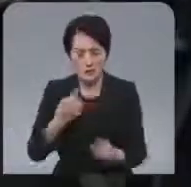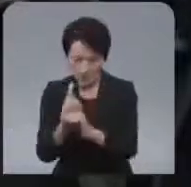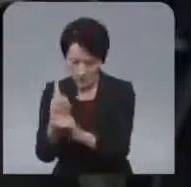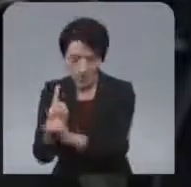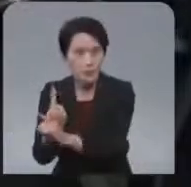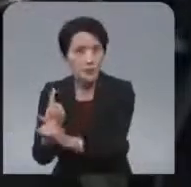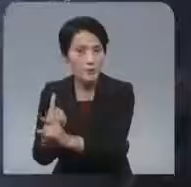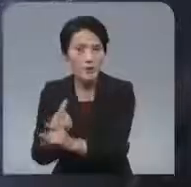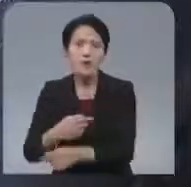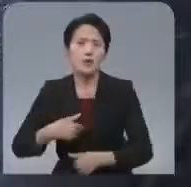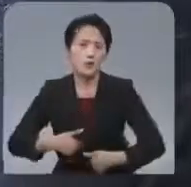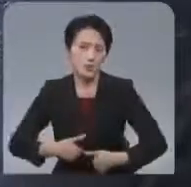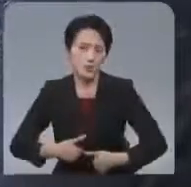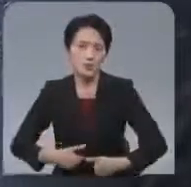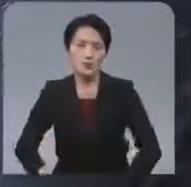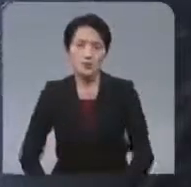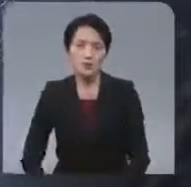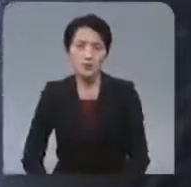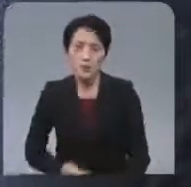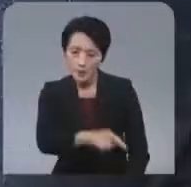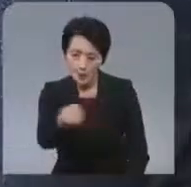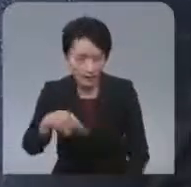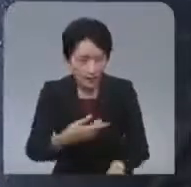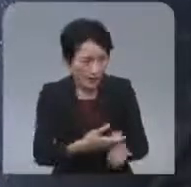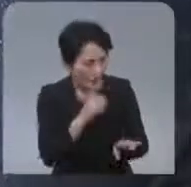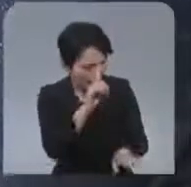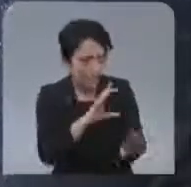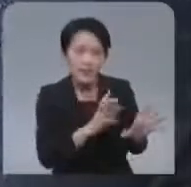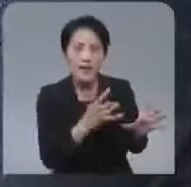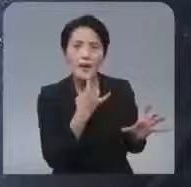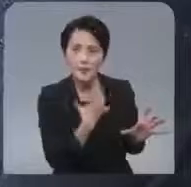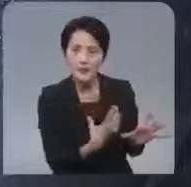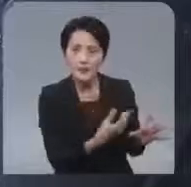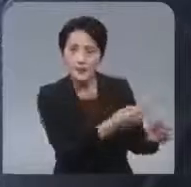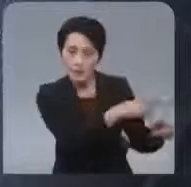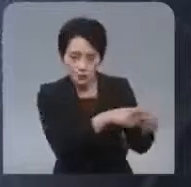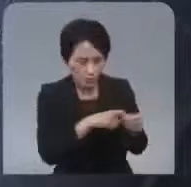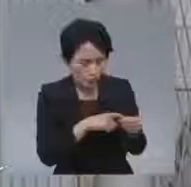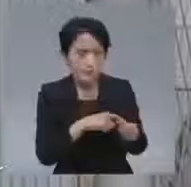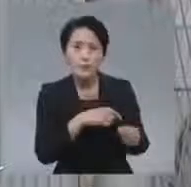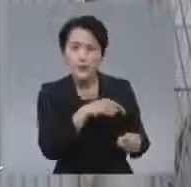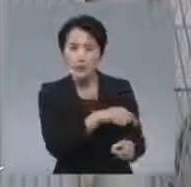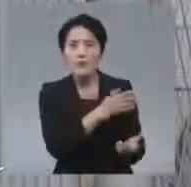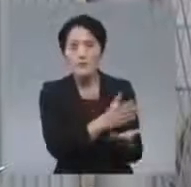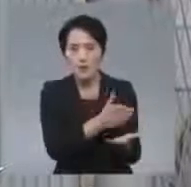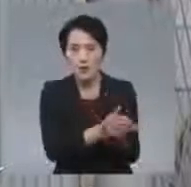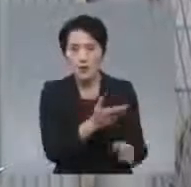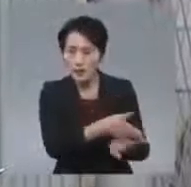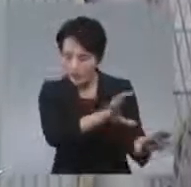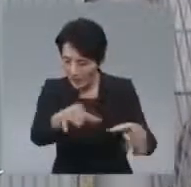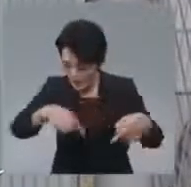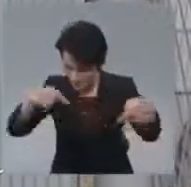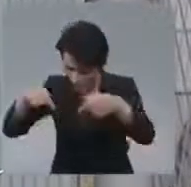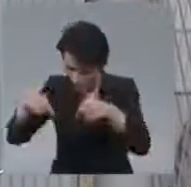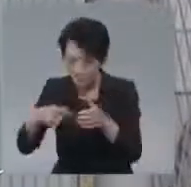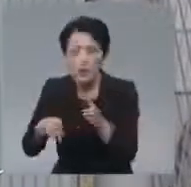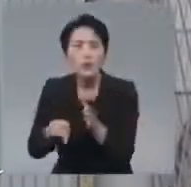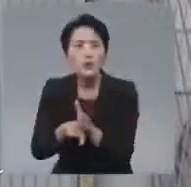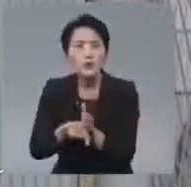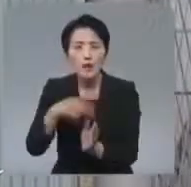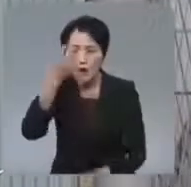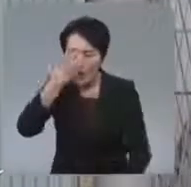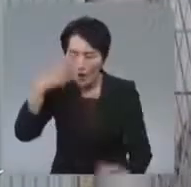отечественных производителей импортным сырьем найдя альтернативные источники поставок и тех материалов импорт которых большой